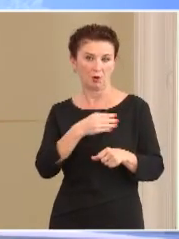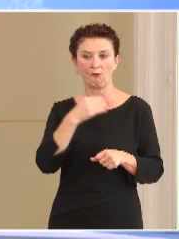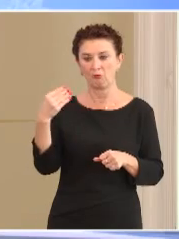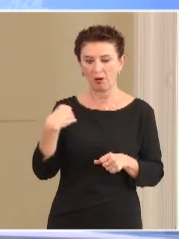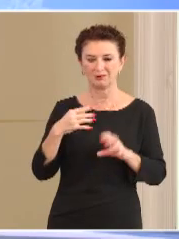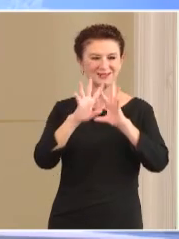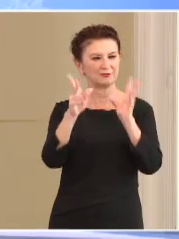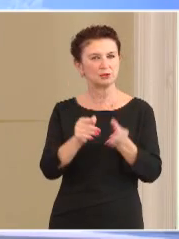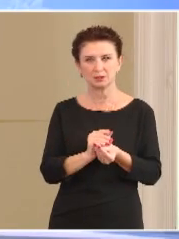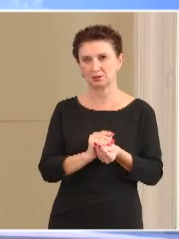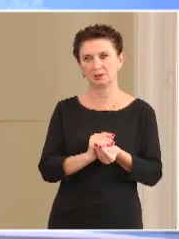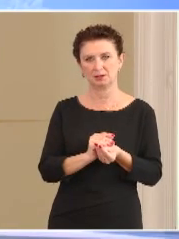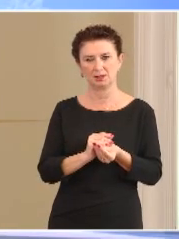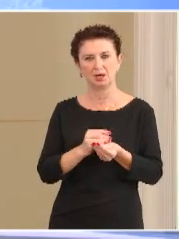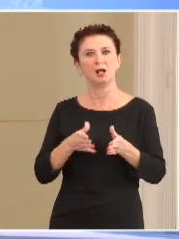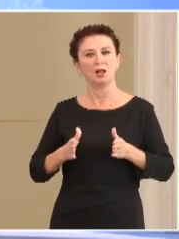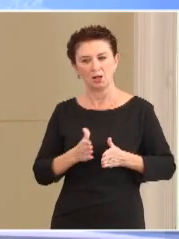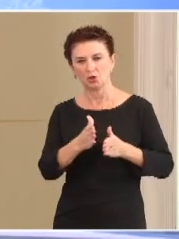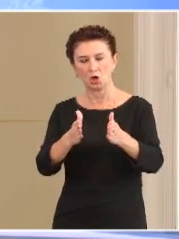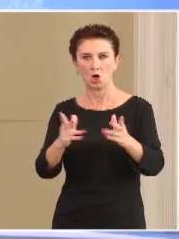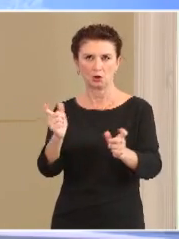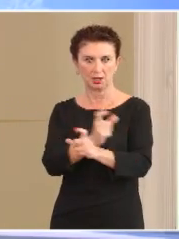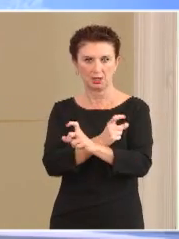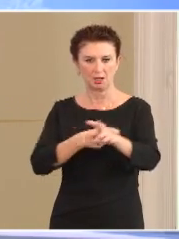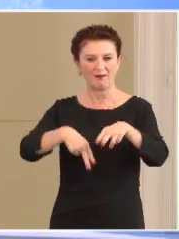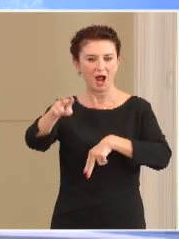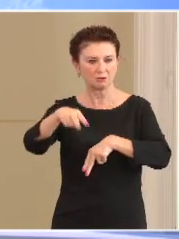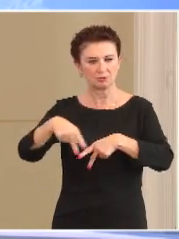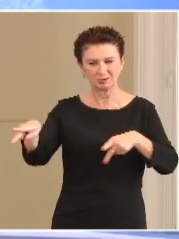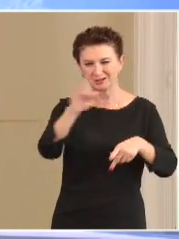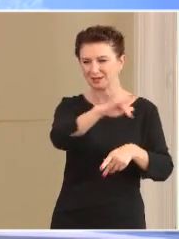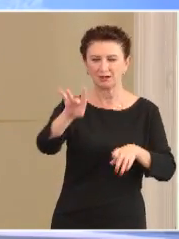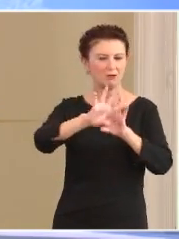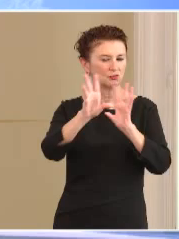dróg krajowych i autostrad w najwyższym standardzie.